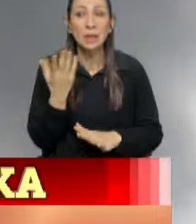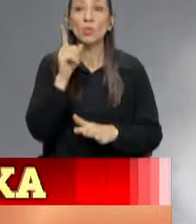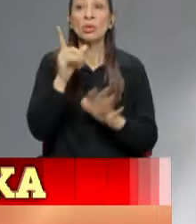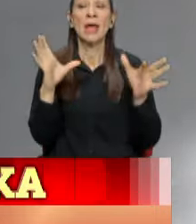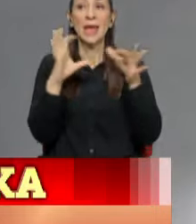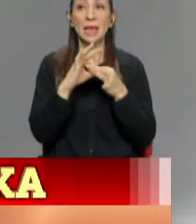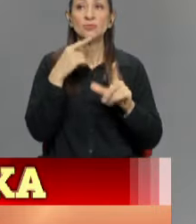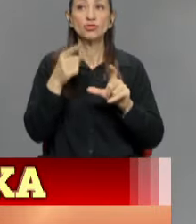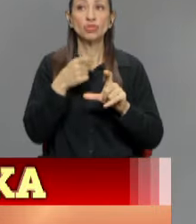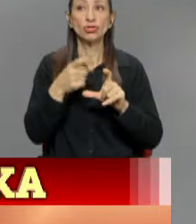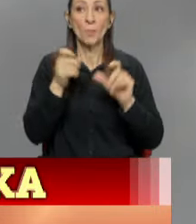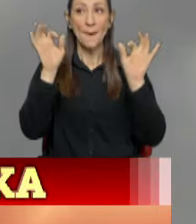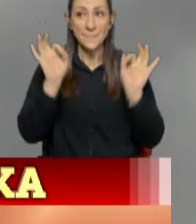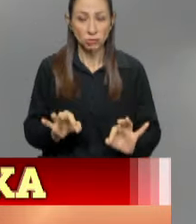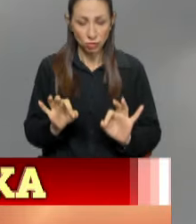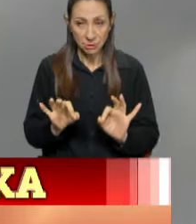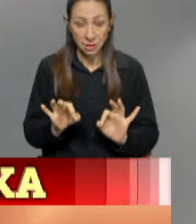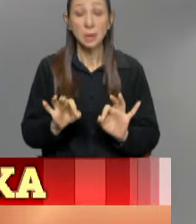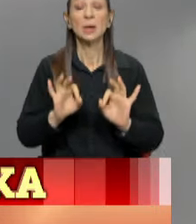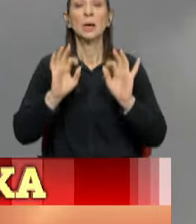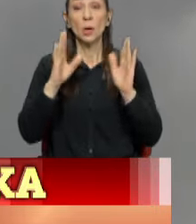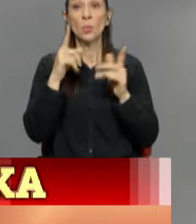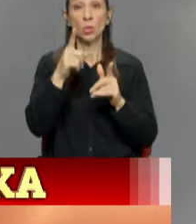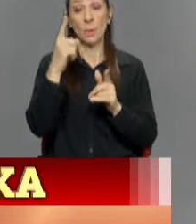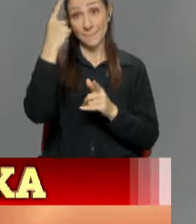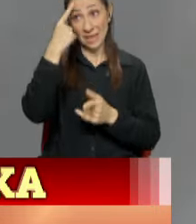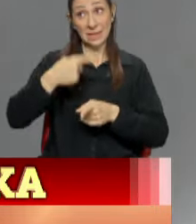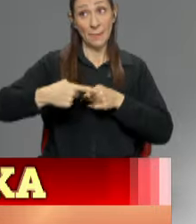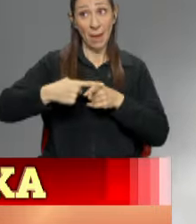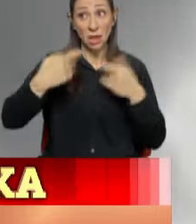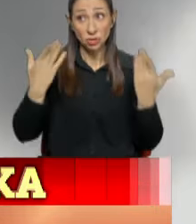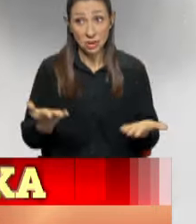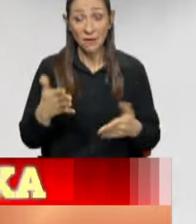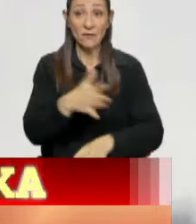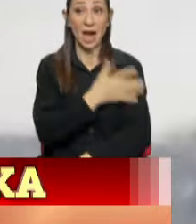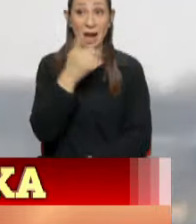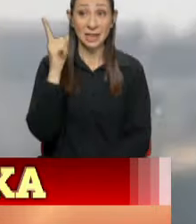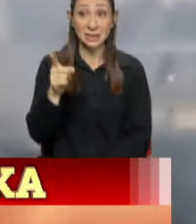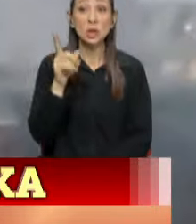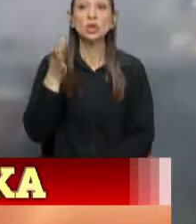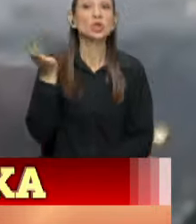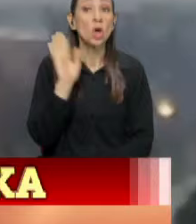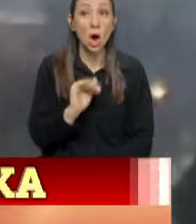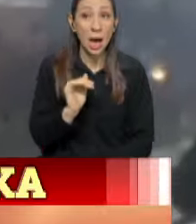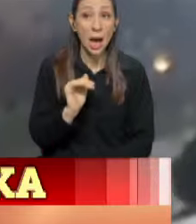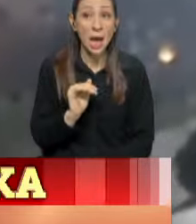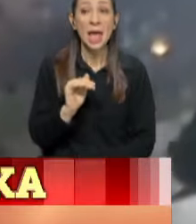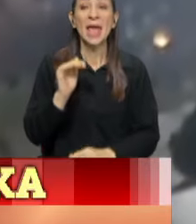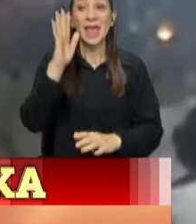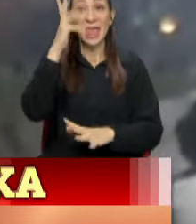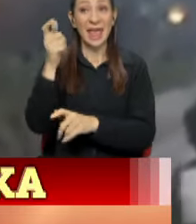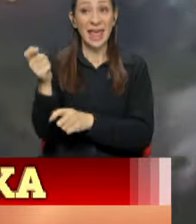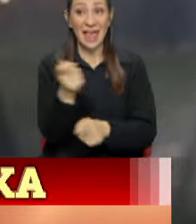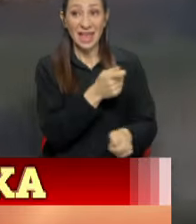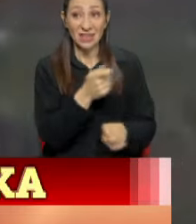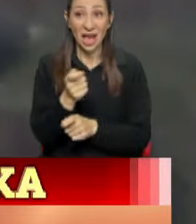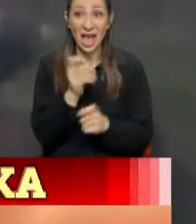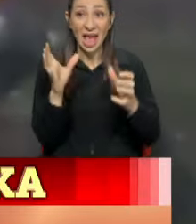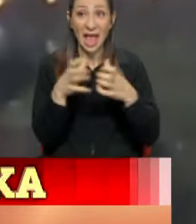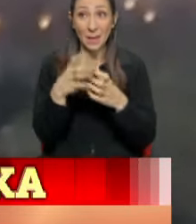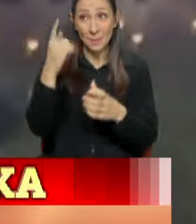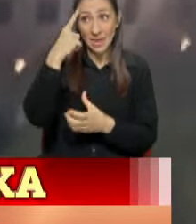ilgili soruşturma başlatıldı. Bunun bilgisi paylaşıldı valilikten. Sonra itfaiye ekiplerinden